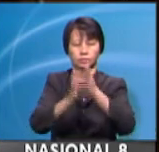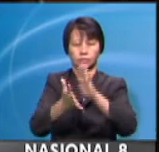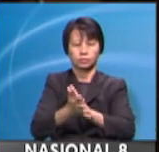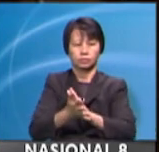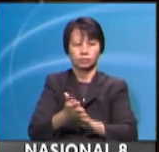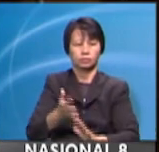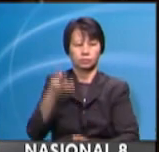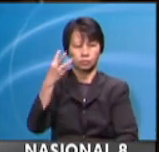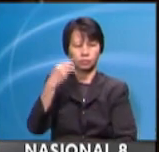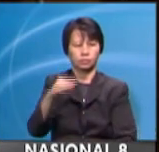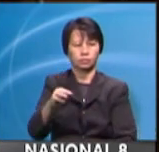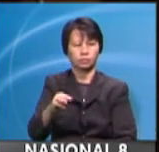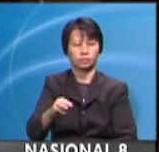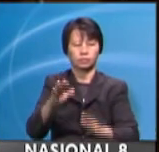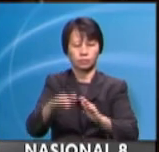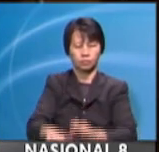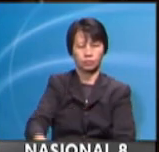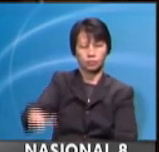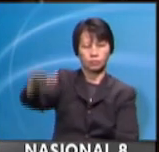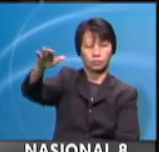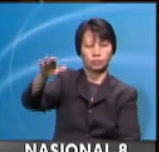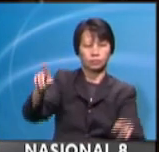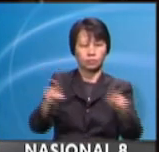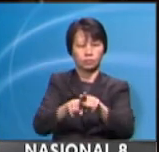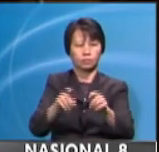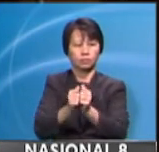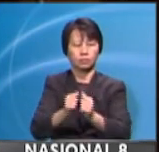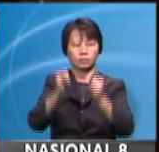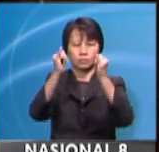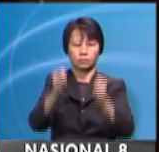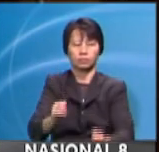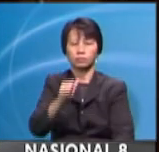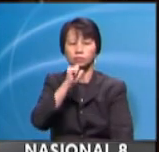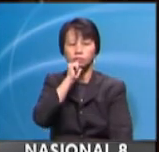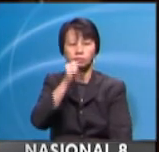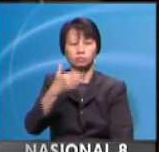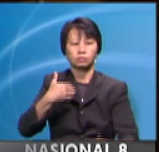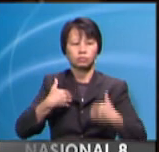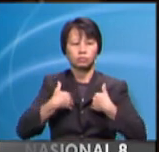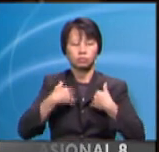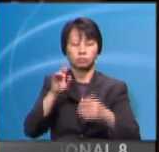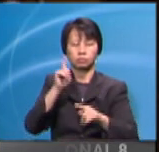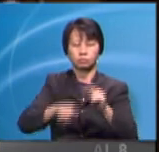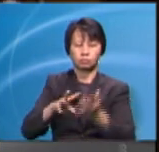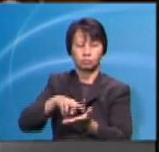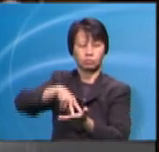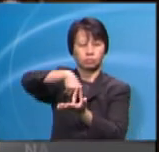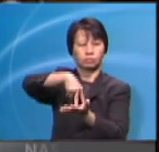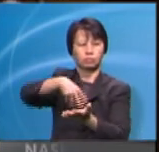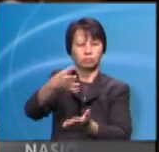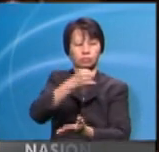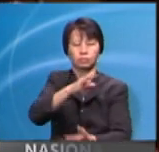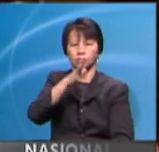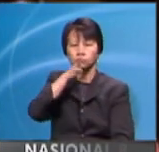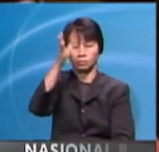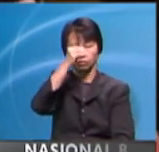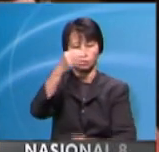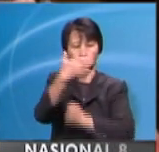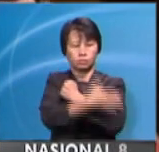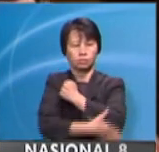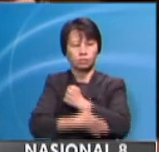may deprive children with autism to grow optimally into independent and productive individuals in